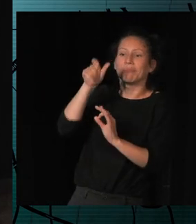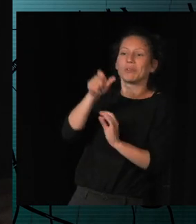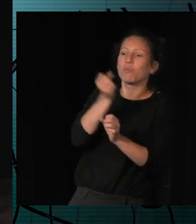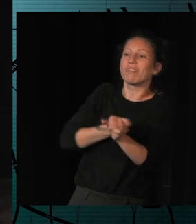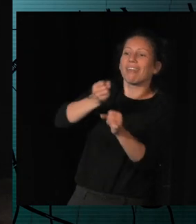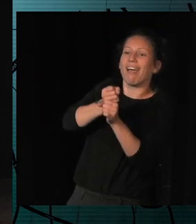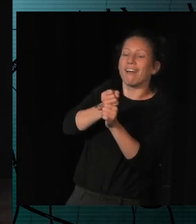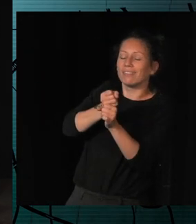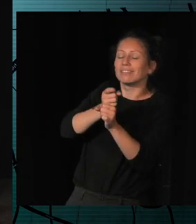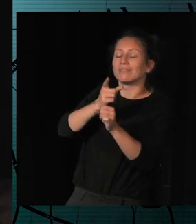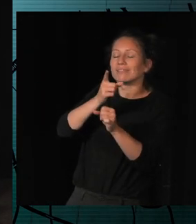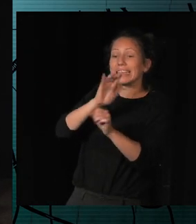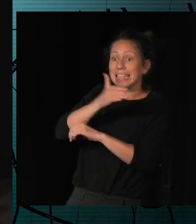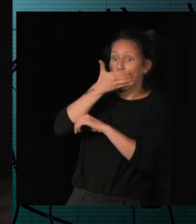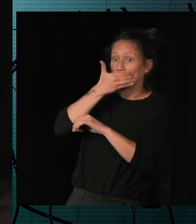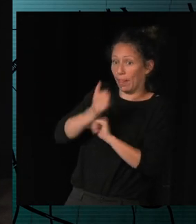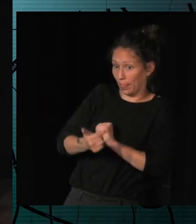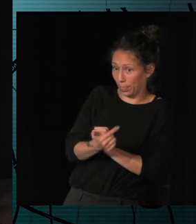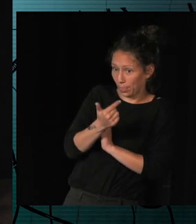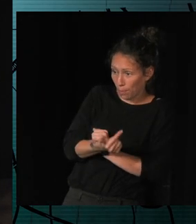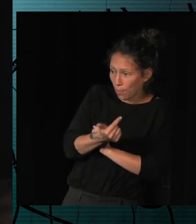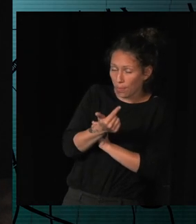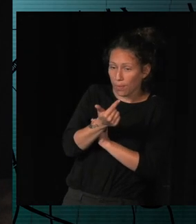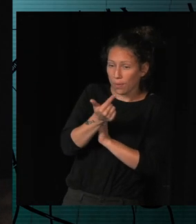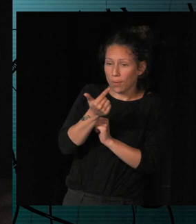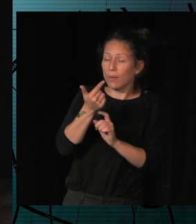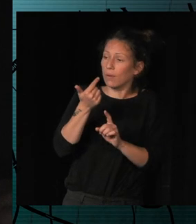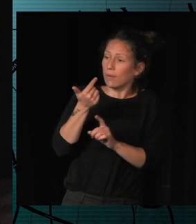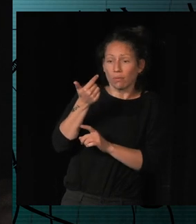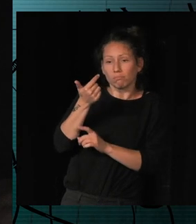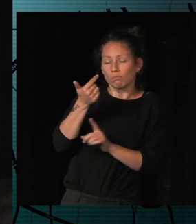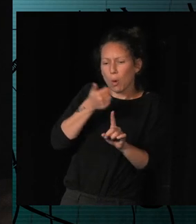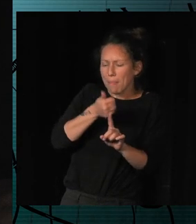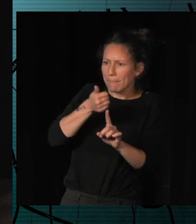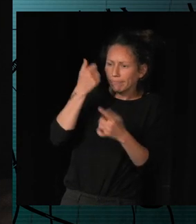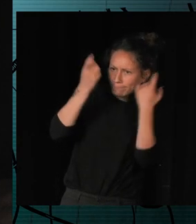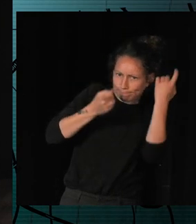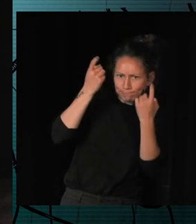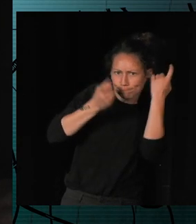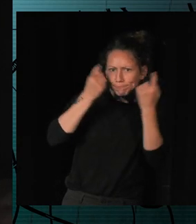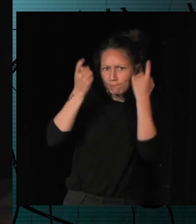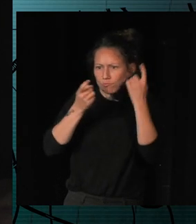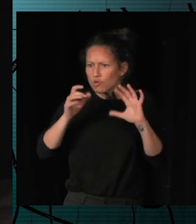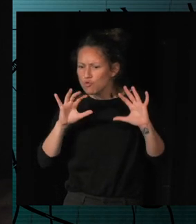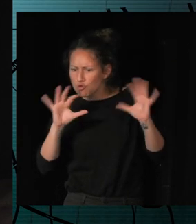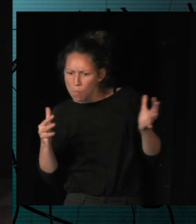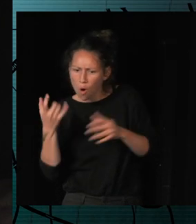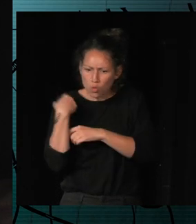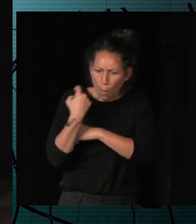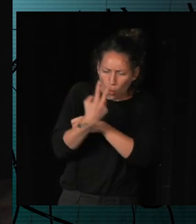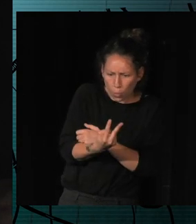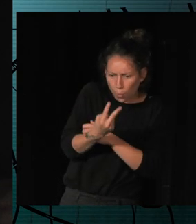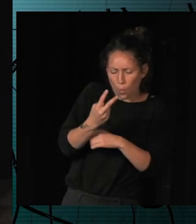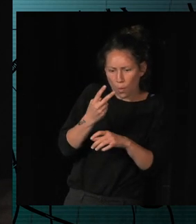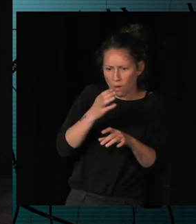interview pour la pendant dans le making of du jeu en fait que quand ils sont questionnés sur qu'est-ce qui pouvait aborder en explorant